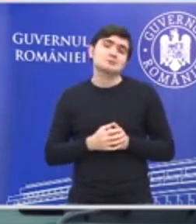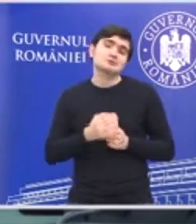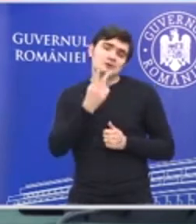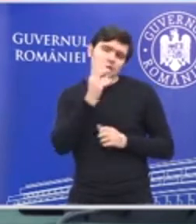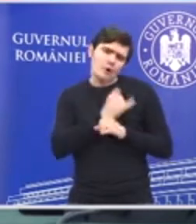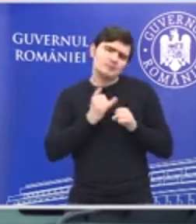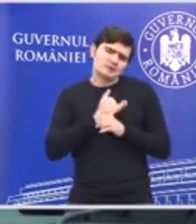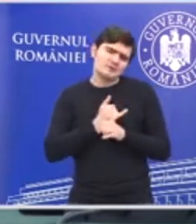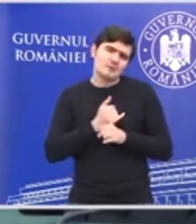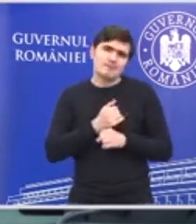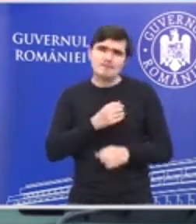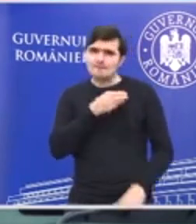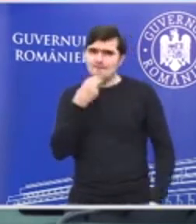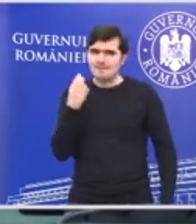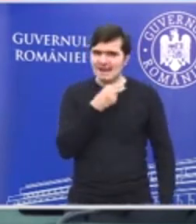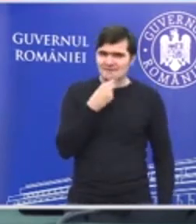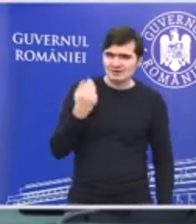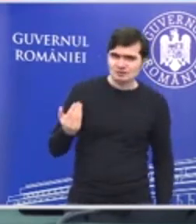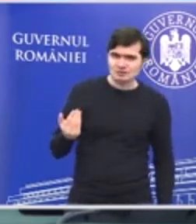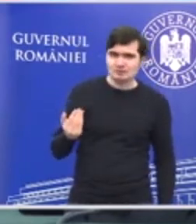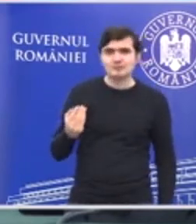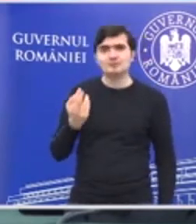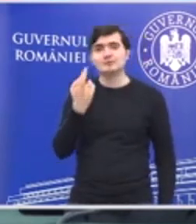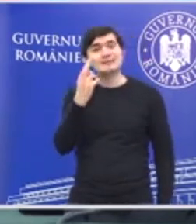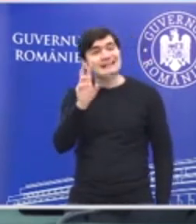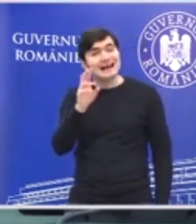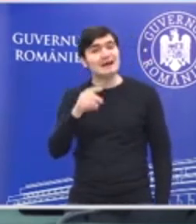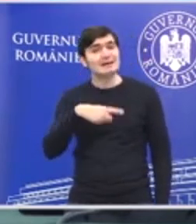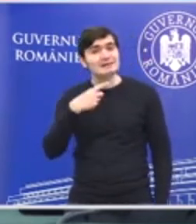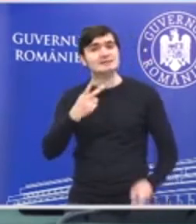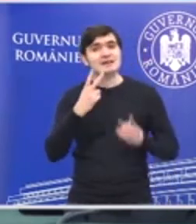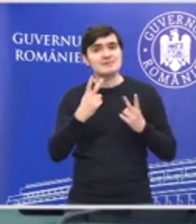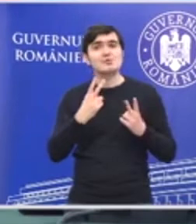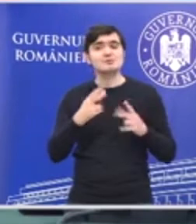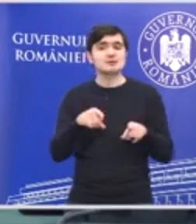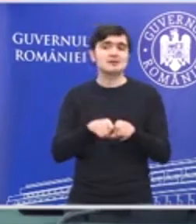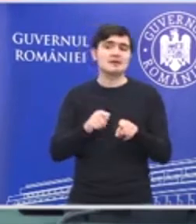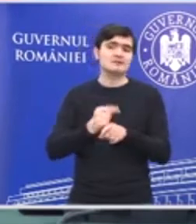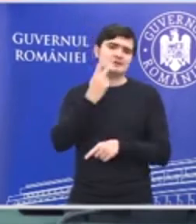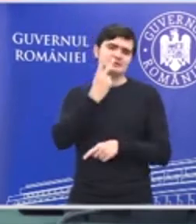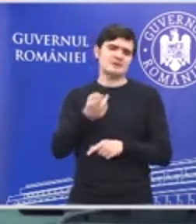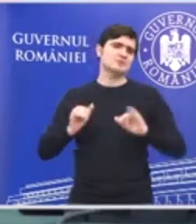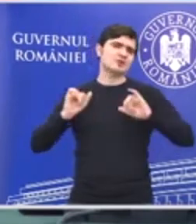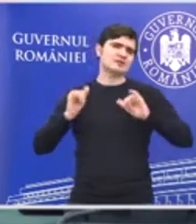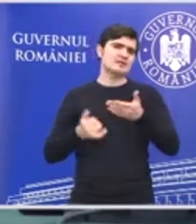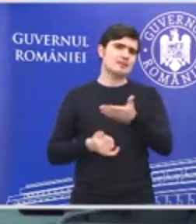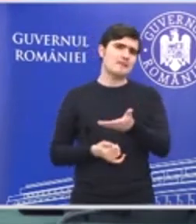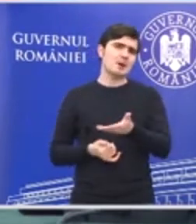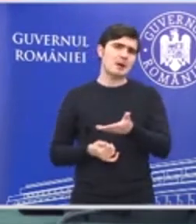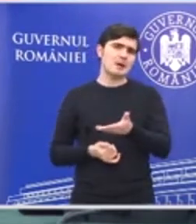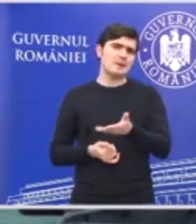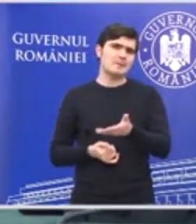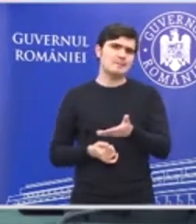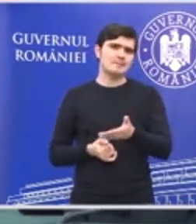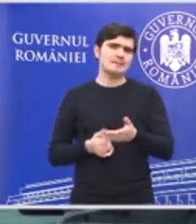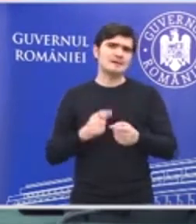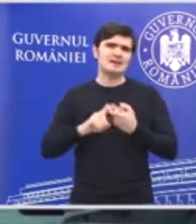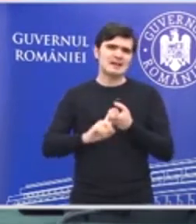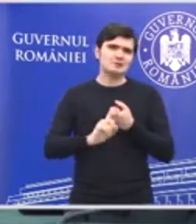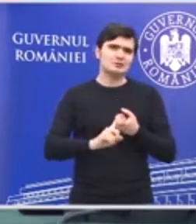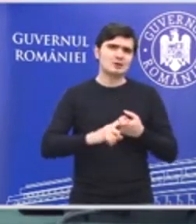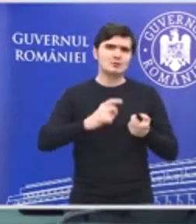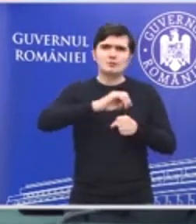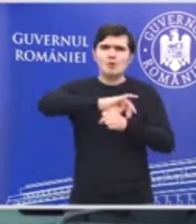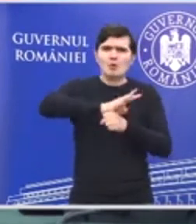vizibile aceste beneficii, însă este important să ne uităm și la ce se întâmplă din punct de vedere epidemiologic, la